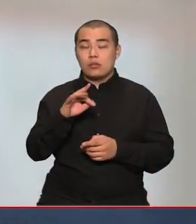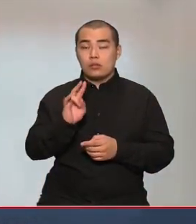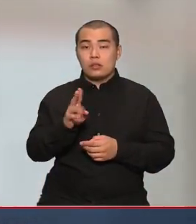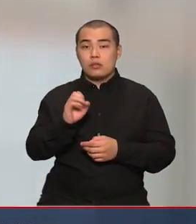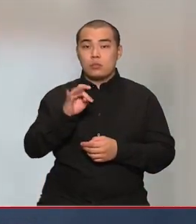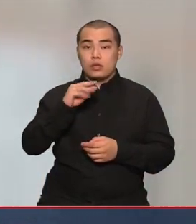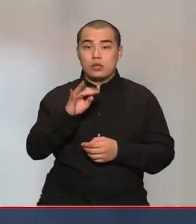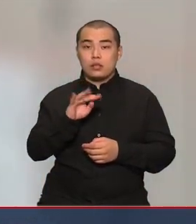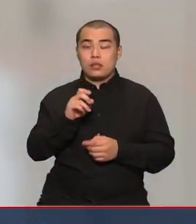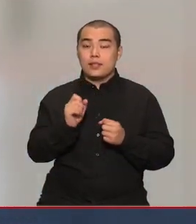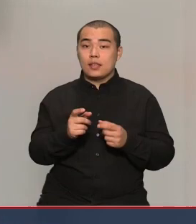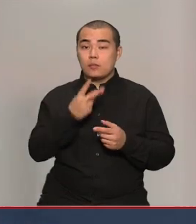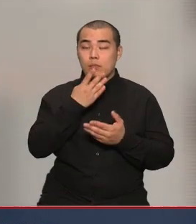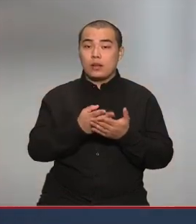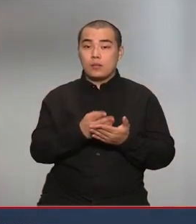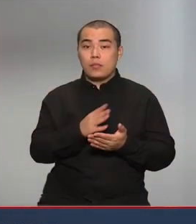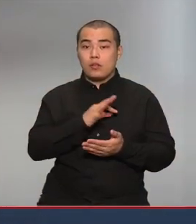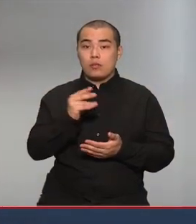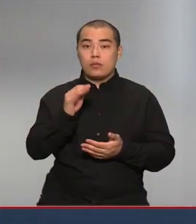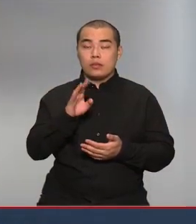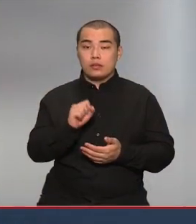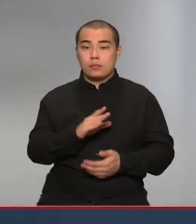сена, зерна, отходов и овса.